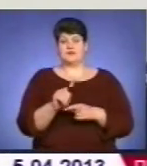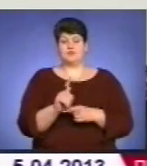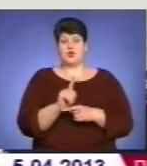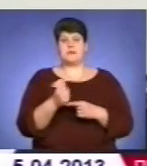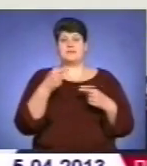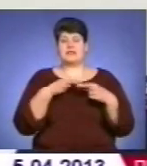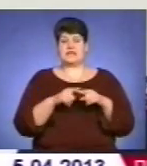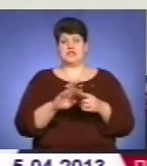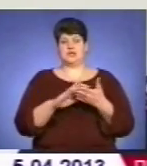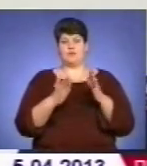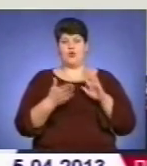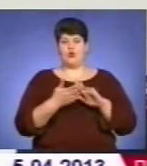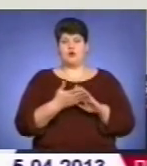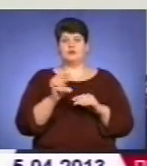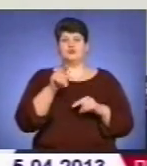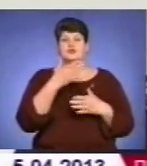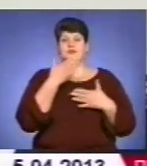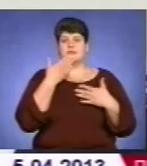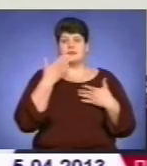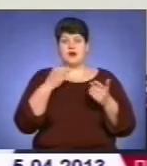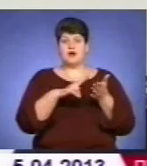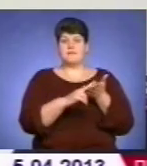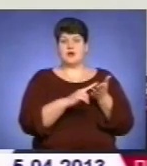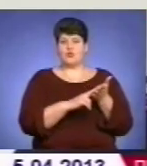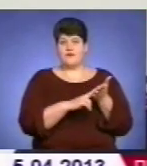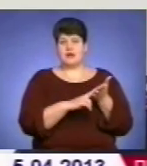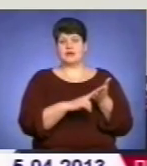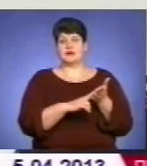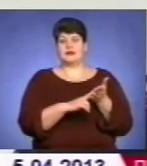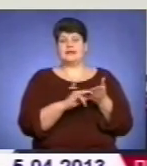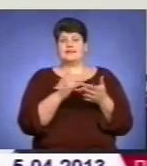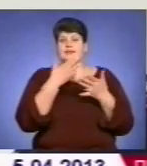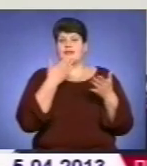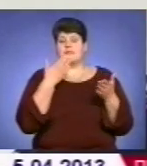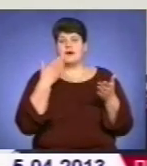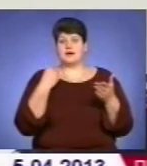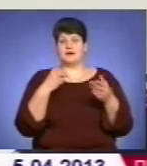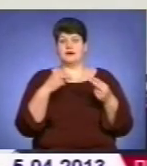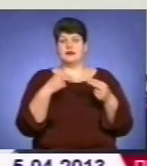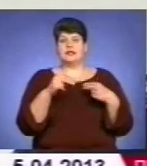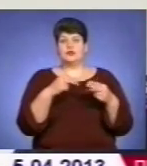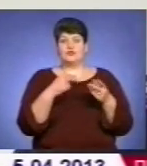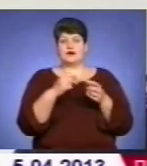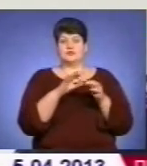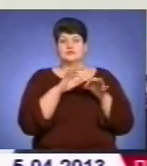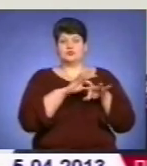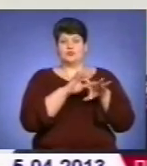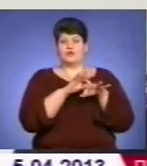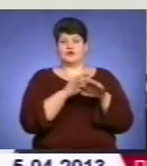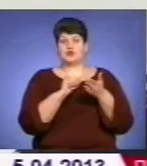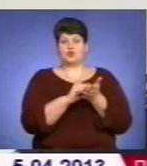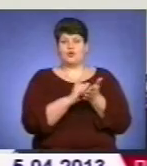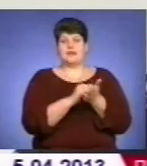технічним умовам, в зв'язку з тим, що там навіть не було ні маркування, ні товарних для товару супроводжуючих документів, які